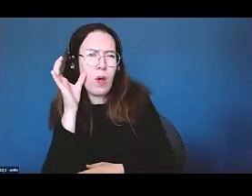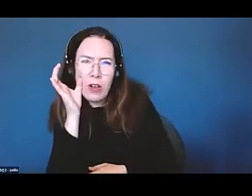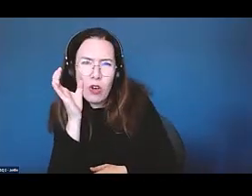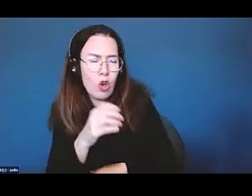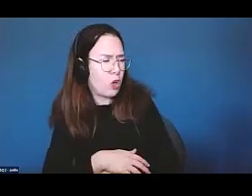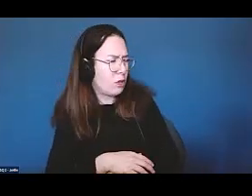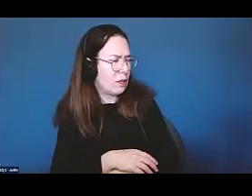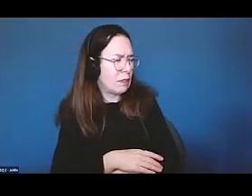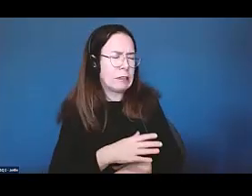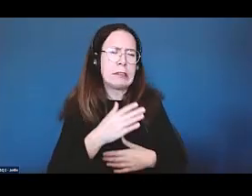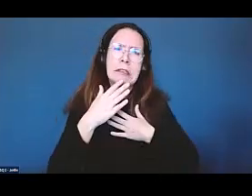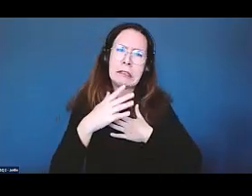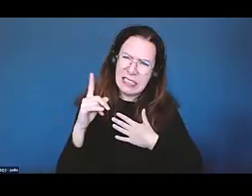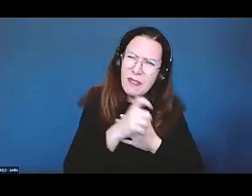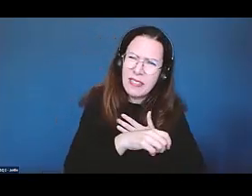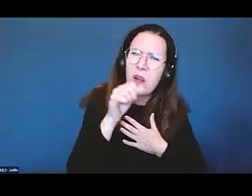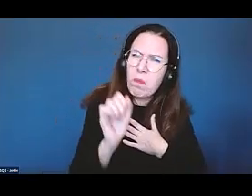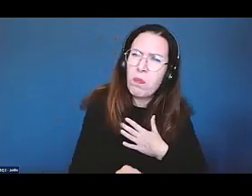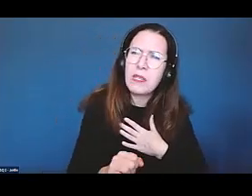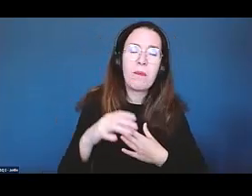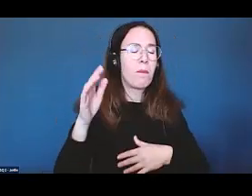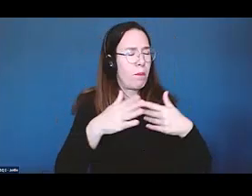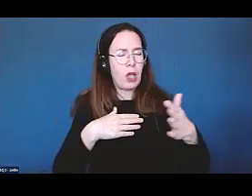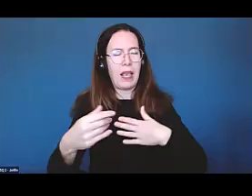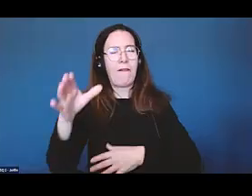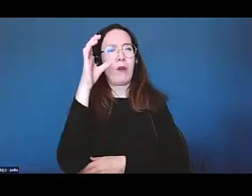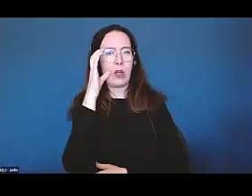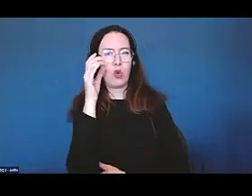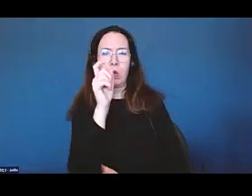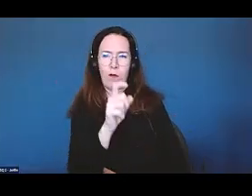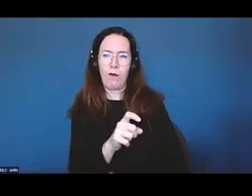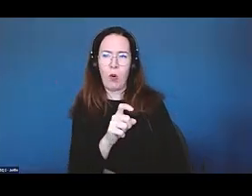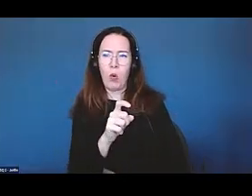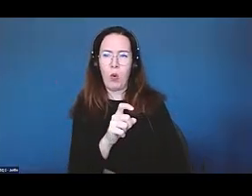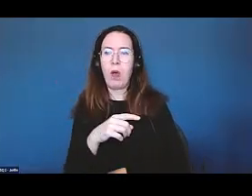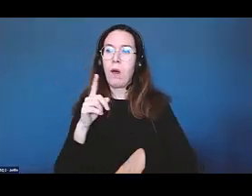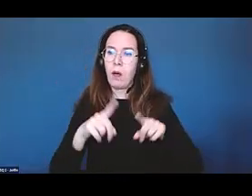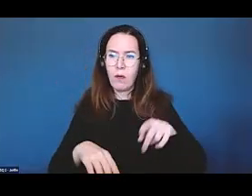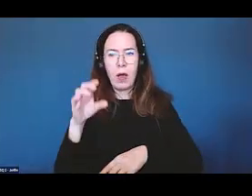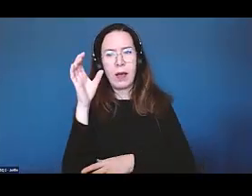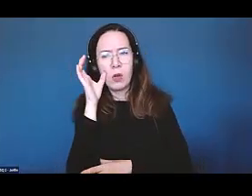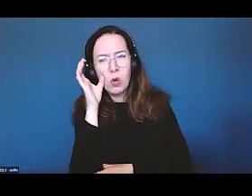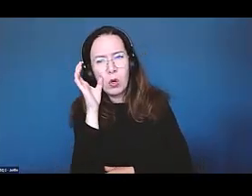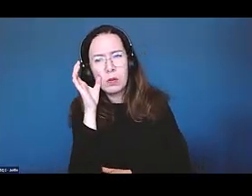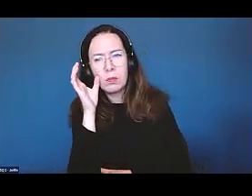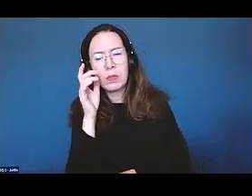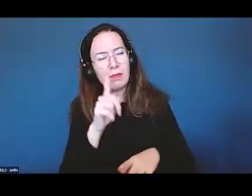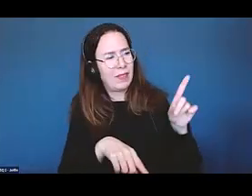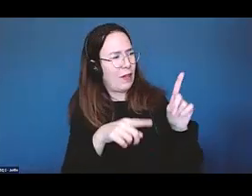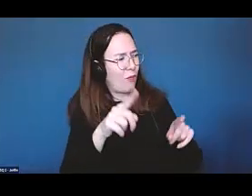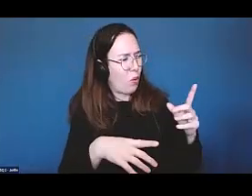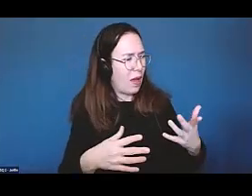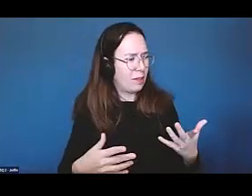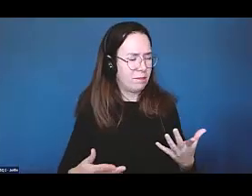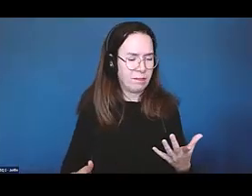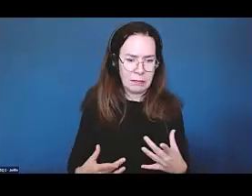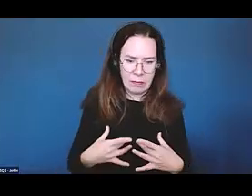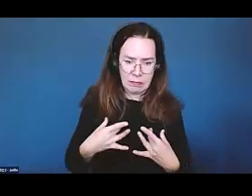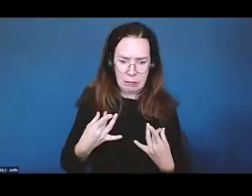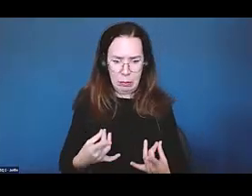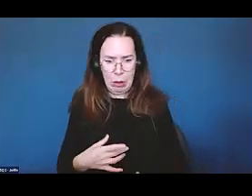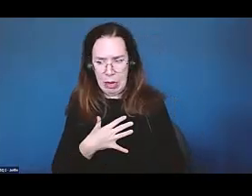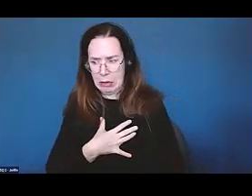questions, même si elles sont difficiles, parfois on reste avec le